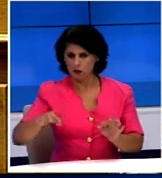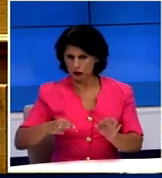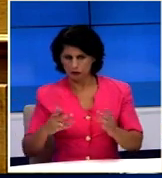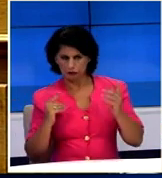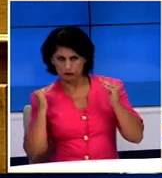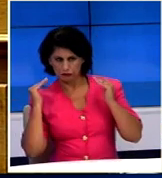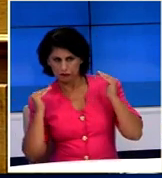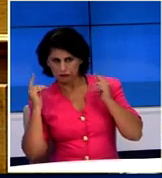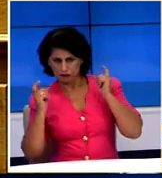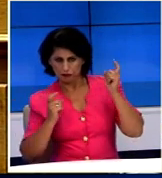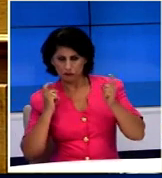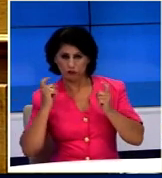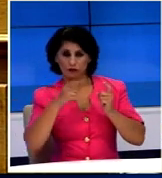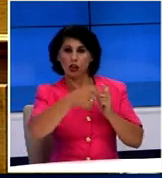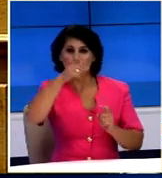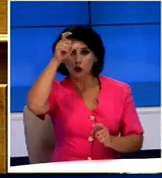Έχουμε μια Τουρκία η οποία